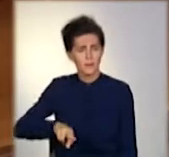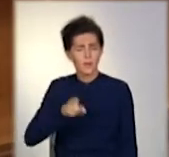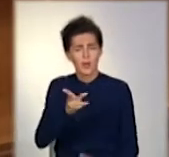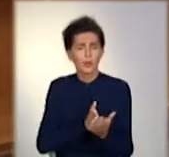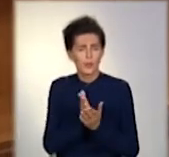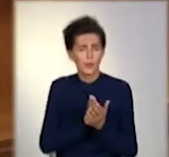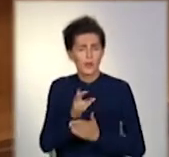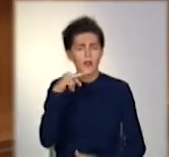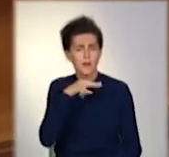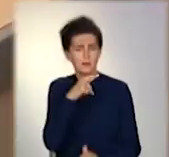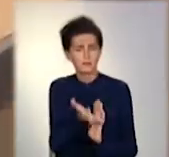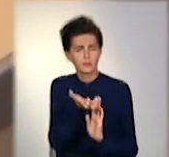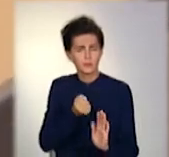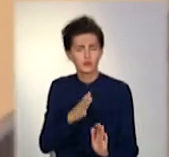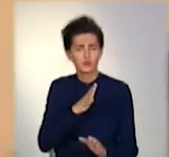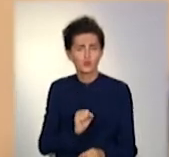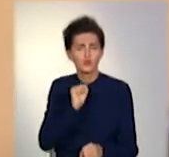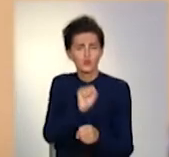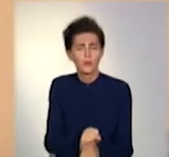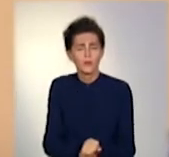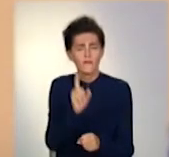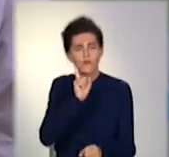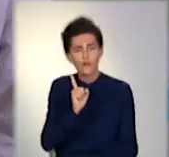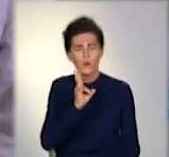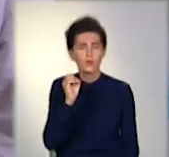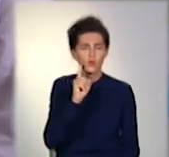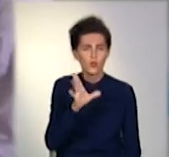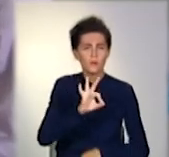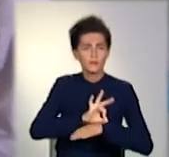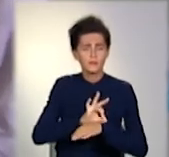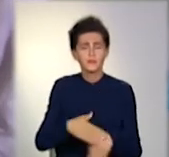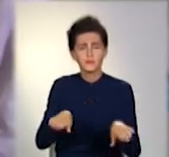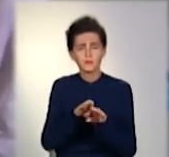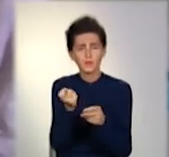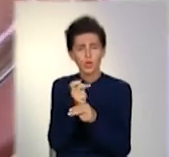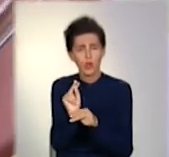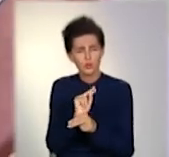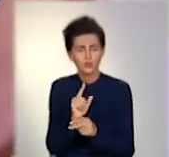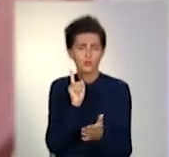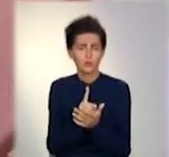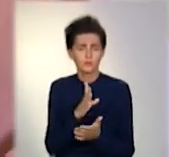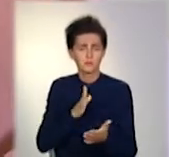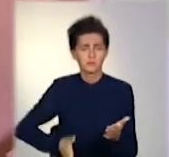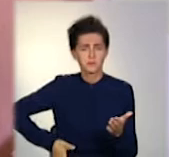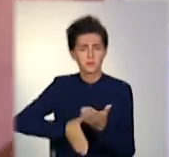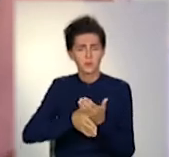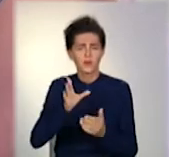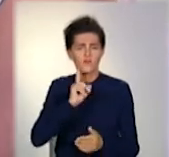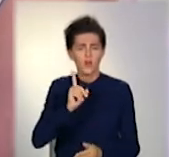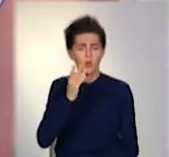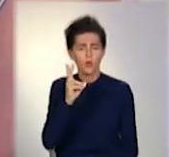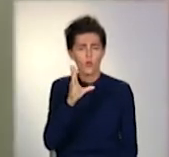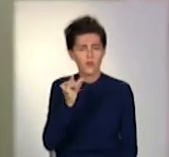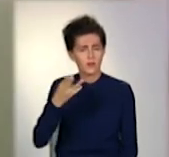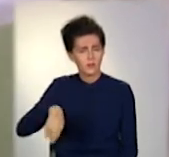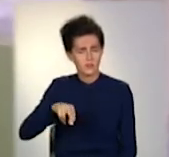вживати ліки, щоб зупинити прояви незручної та небезпечної хвороби. Таке лікування іноді може допомогти перенести коронавірус